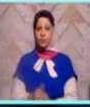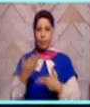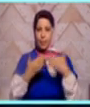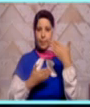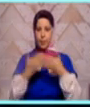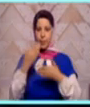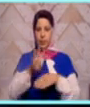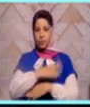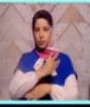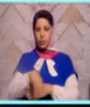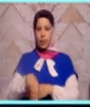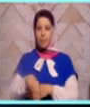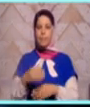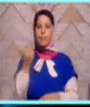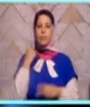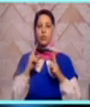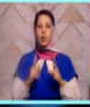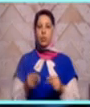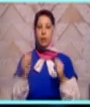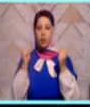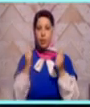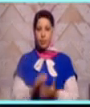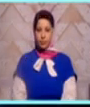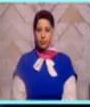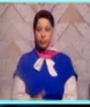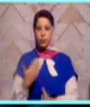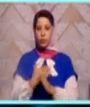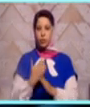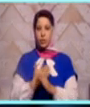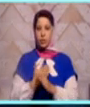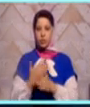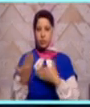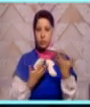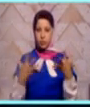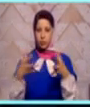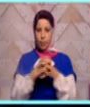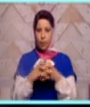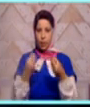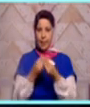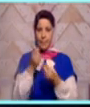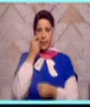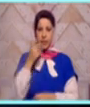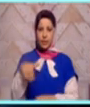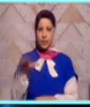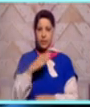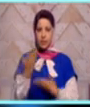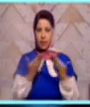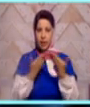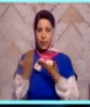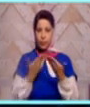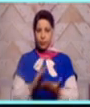الاستراتيجيه لا يتم فيها قطع الاحمال لا نتيجه طبعا يعني ارتباطها الوثيق مع المواطن وما لذلك في